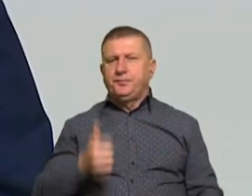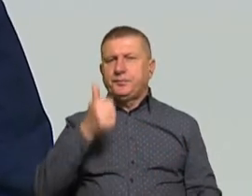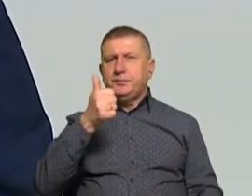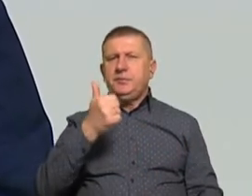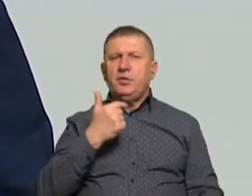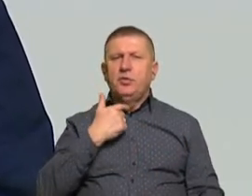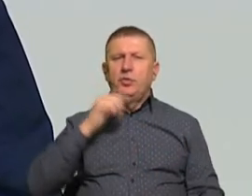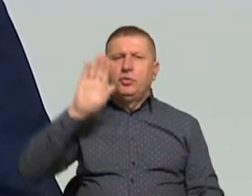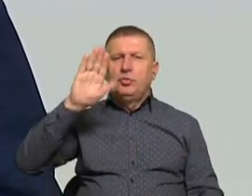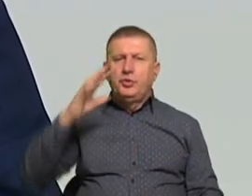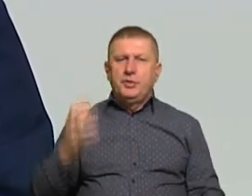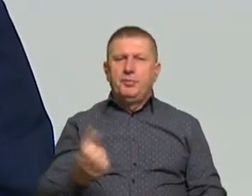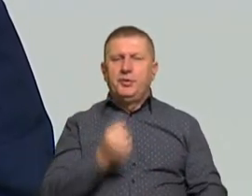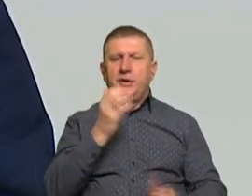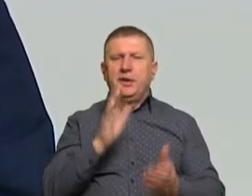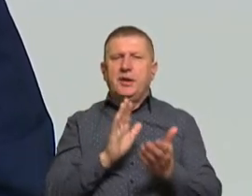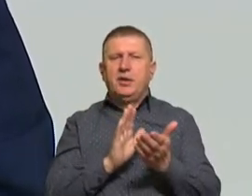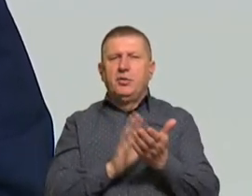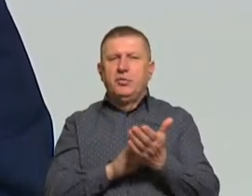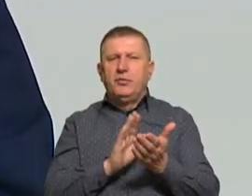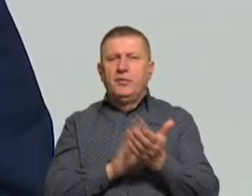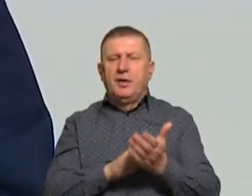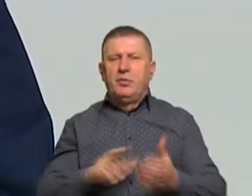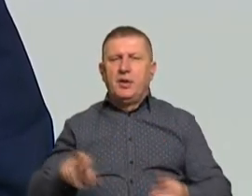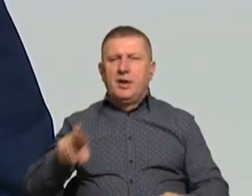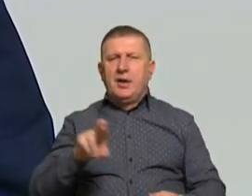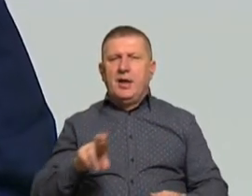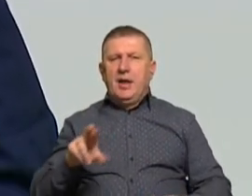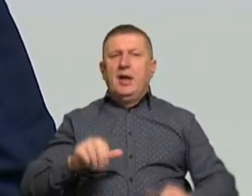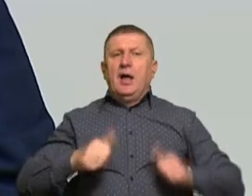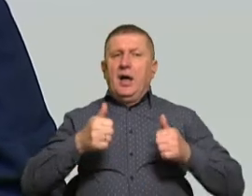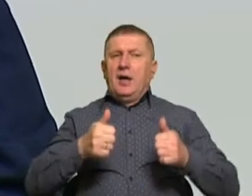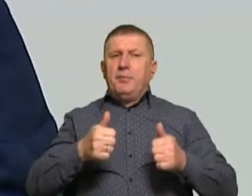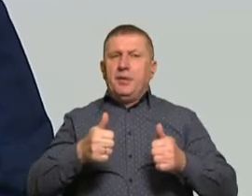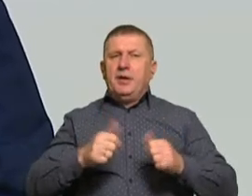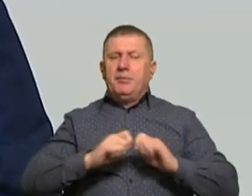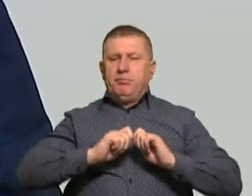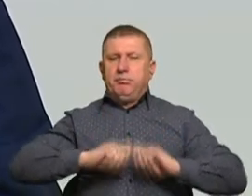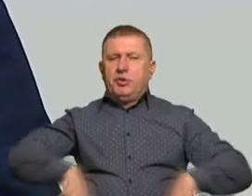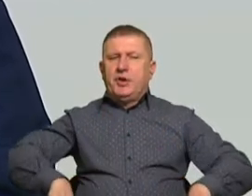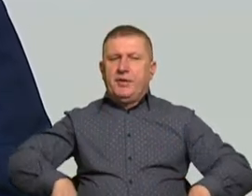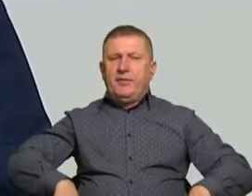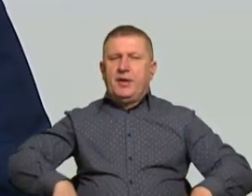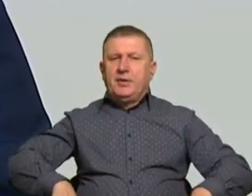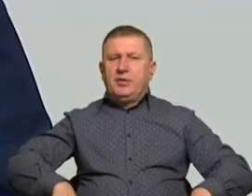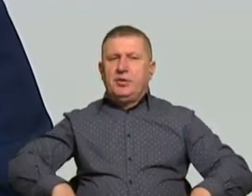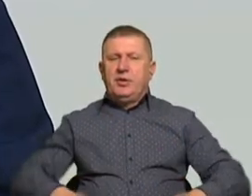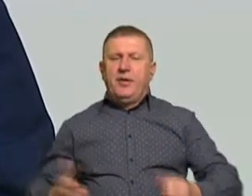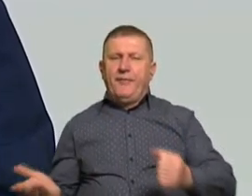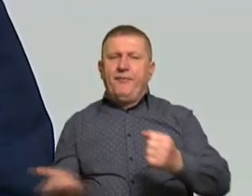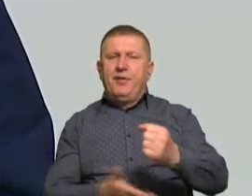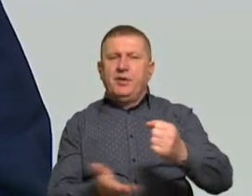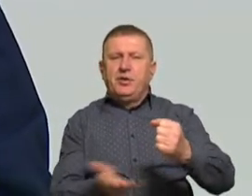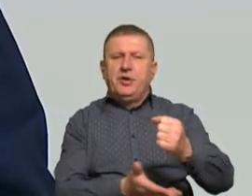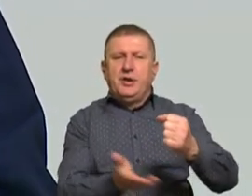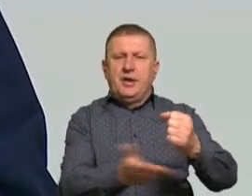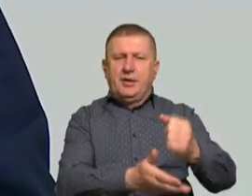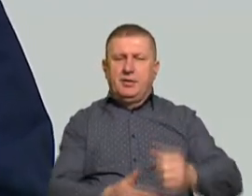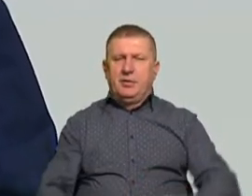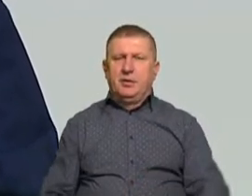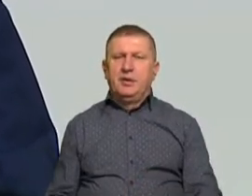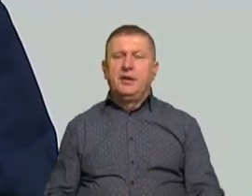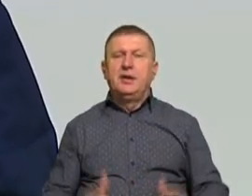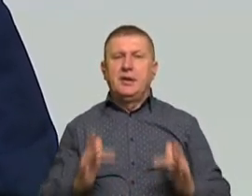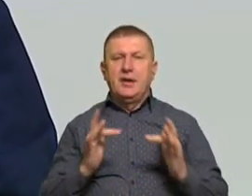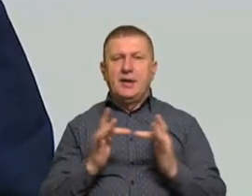podjęta uchwała Rady Miejskiej, aby zaprzestać tych, ograniczyć te wycinki. Oczywiście tu też jest racja, co